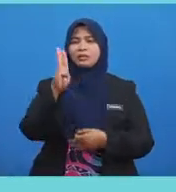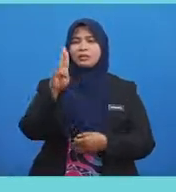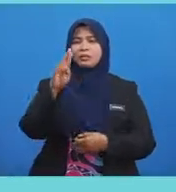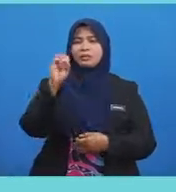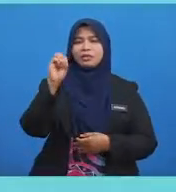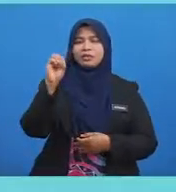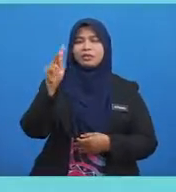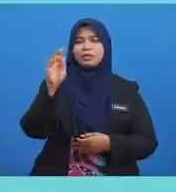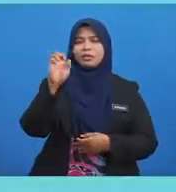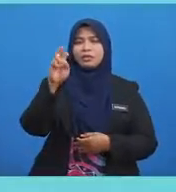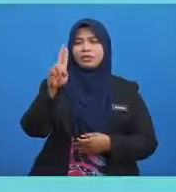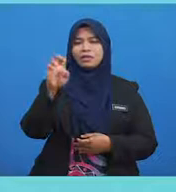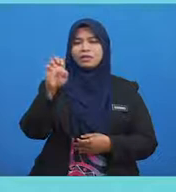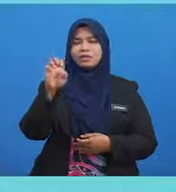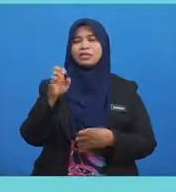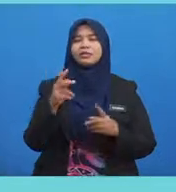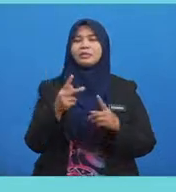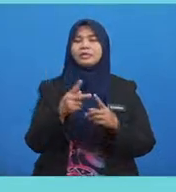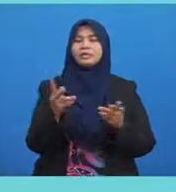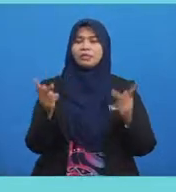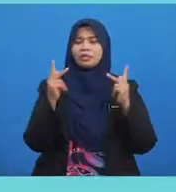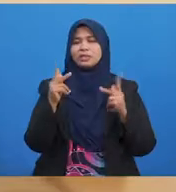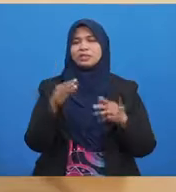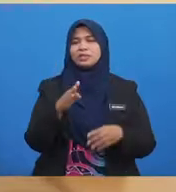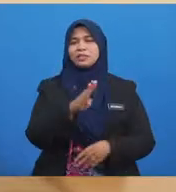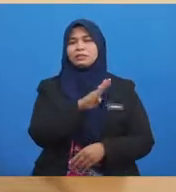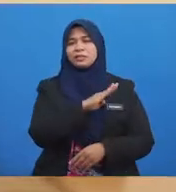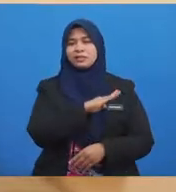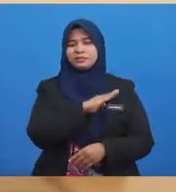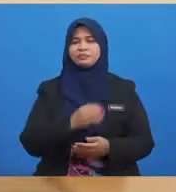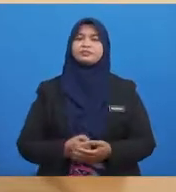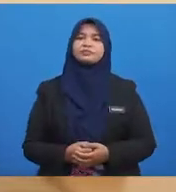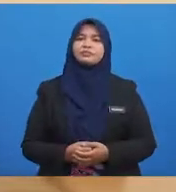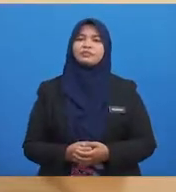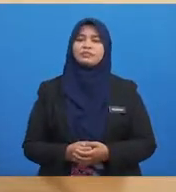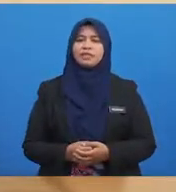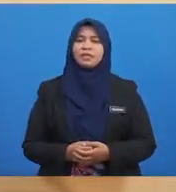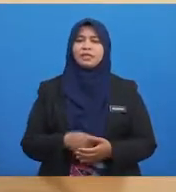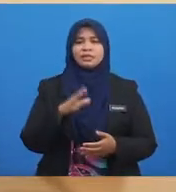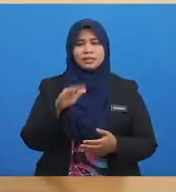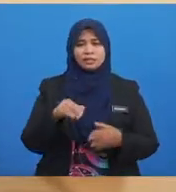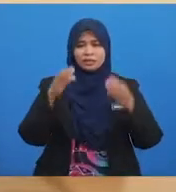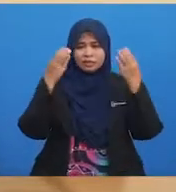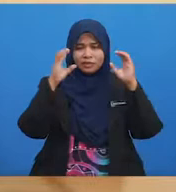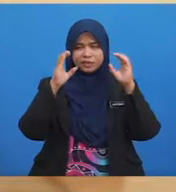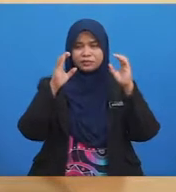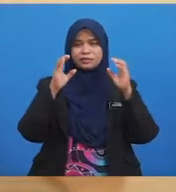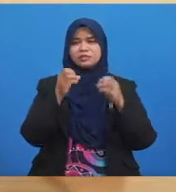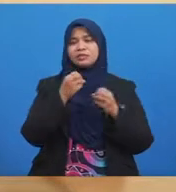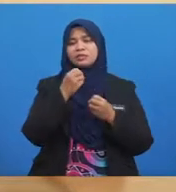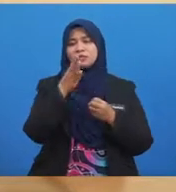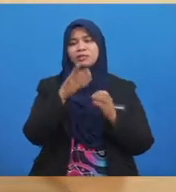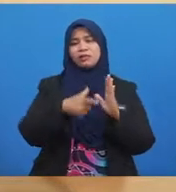peluasan pentadbiran kuasa British. Mari murid-murid Sebelum cikgu mengupas dengan